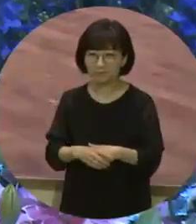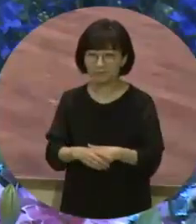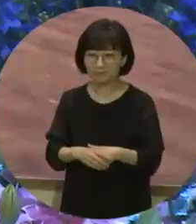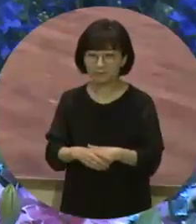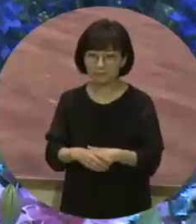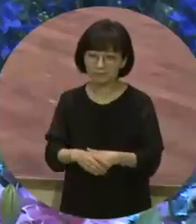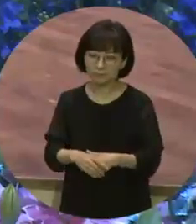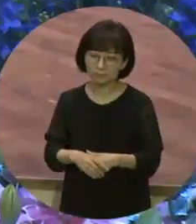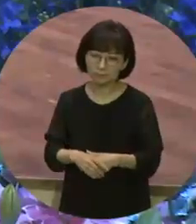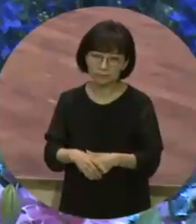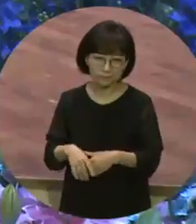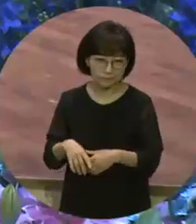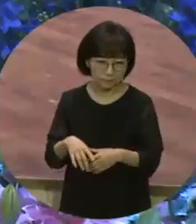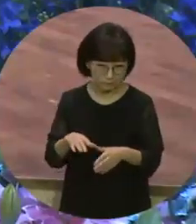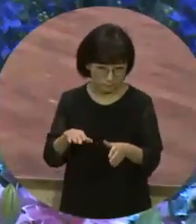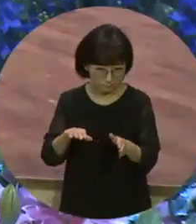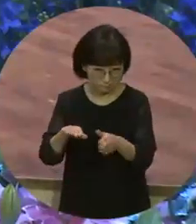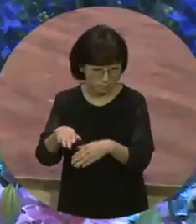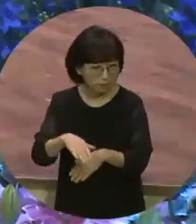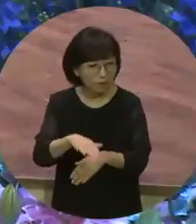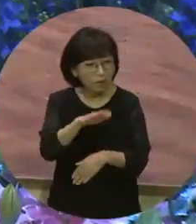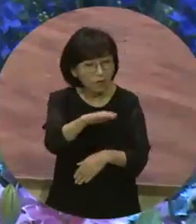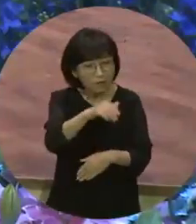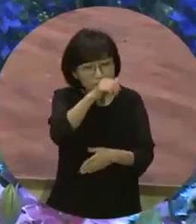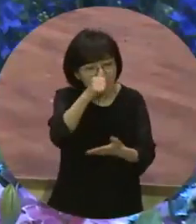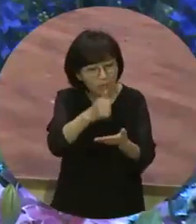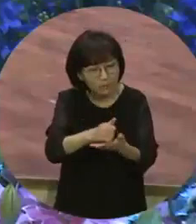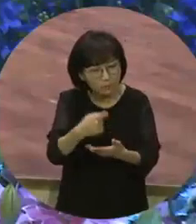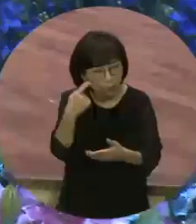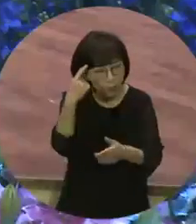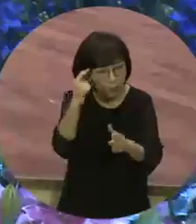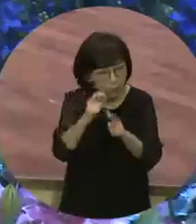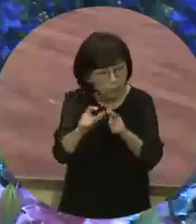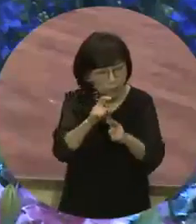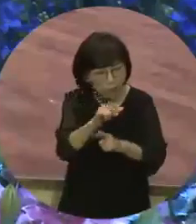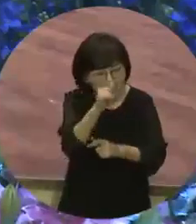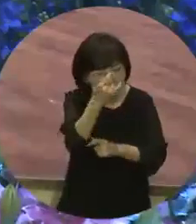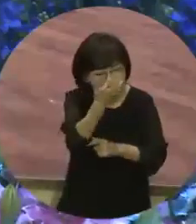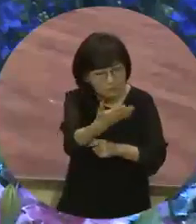장로님 고민 있으세요? 그래 인상 쓰고 다니세요?